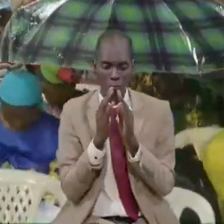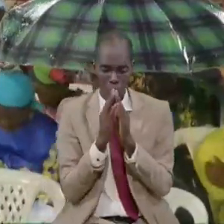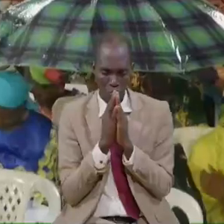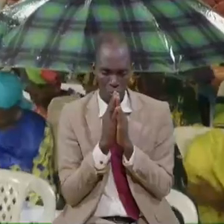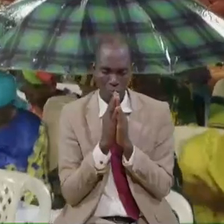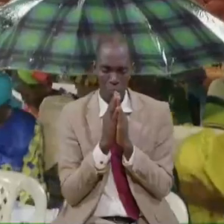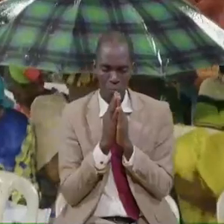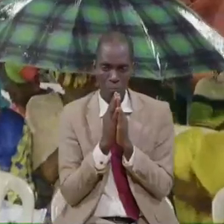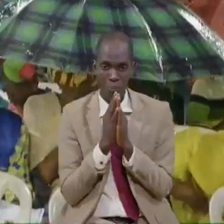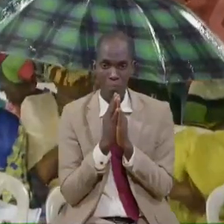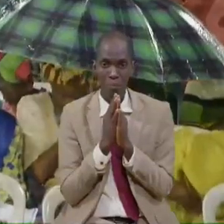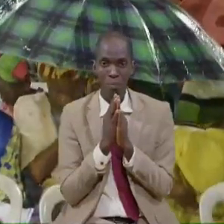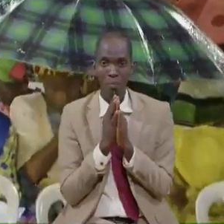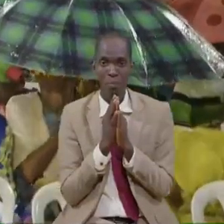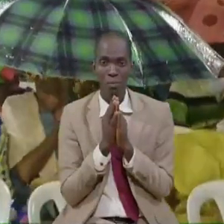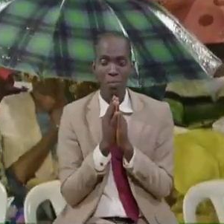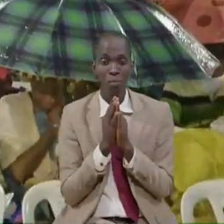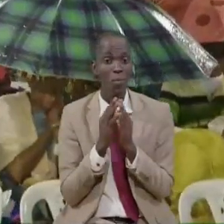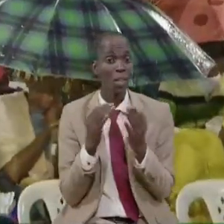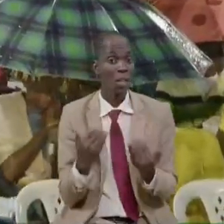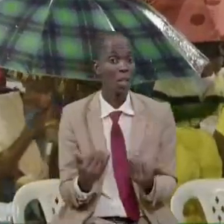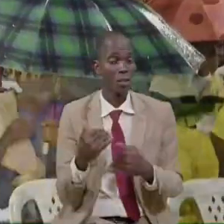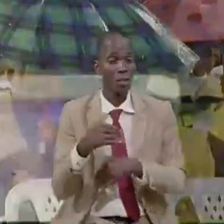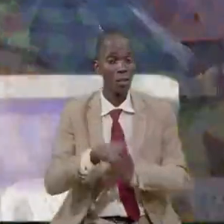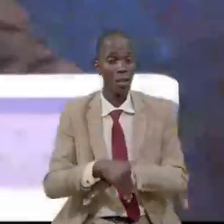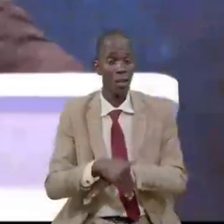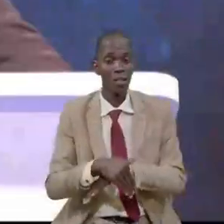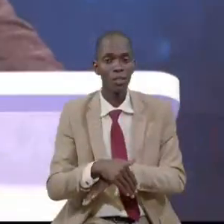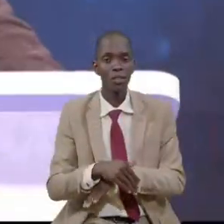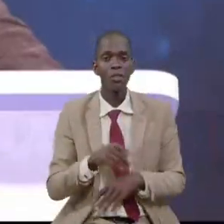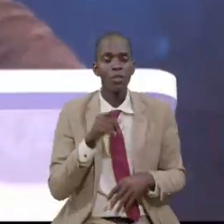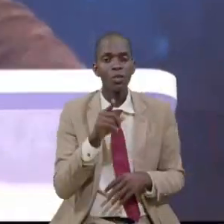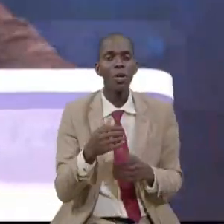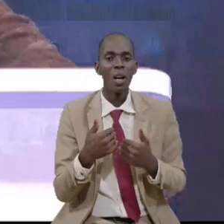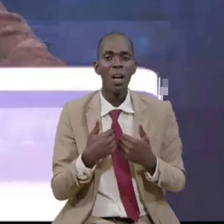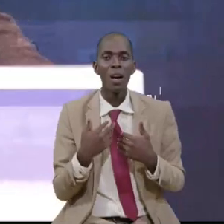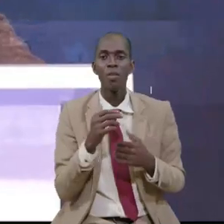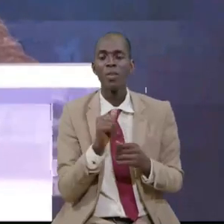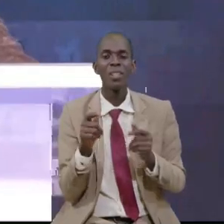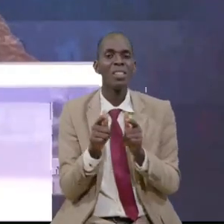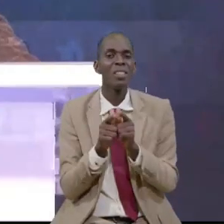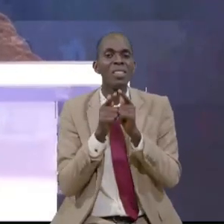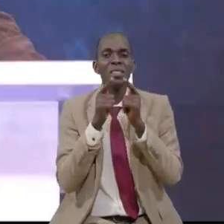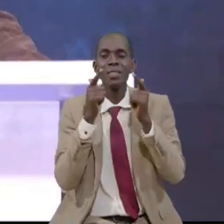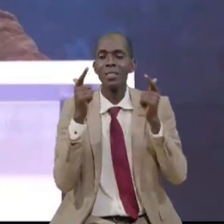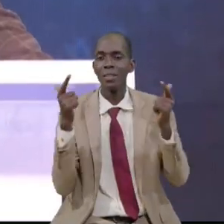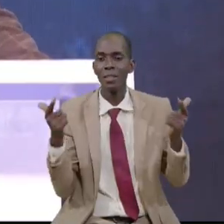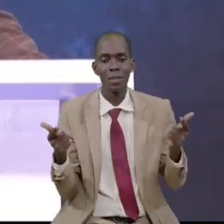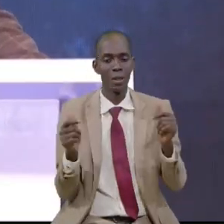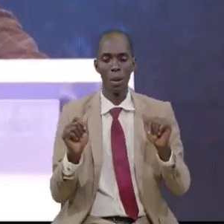yeux fermés ce soir vous avez un grand don une grande